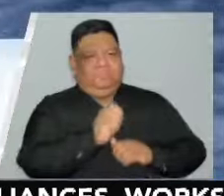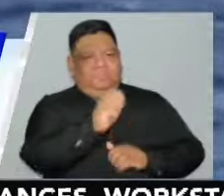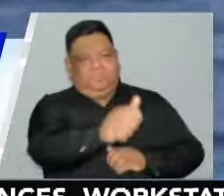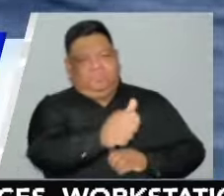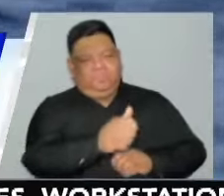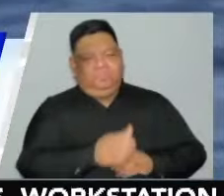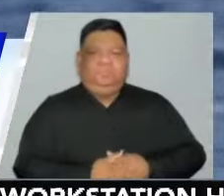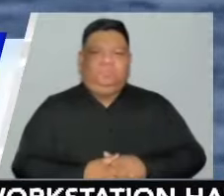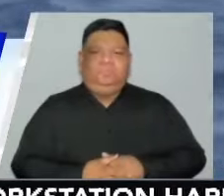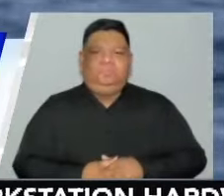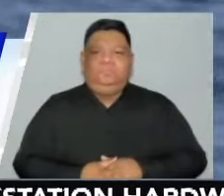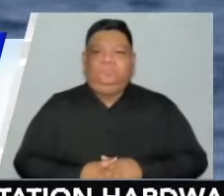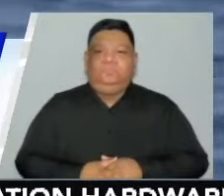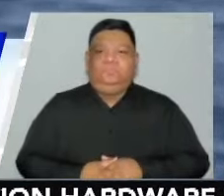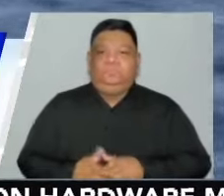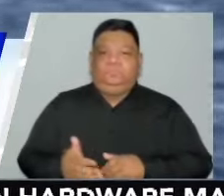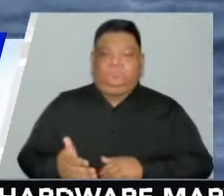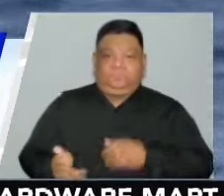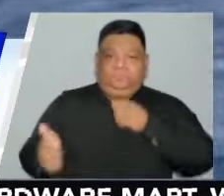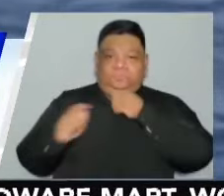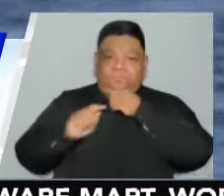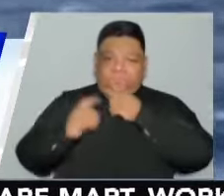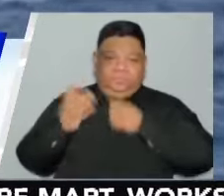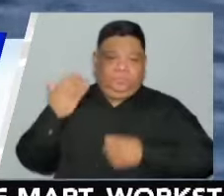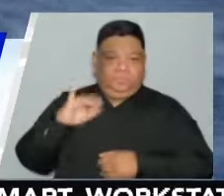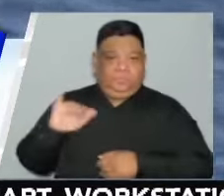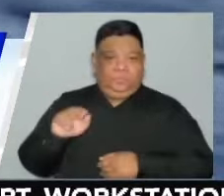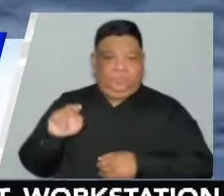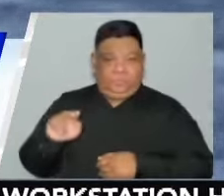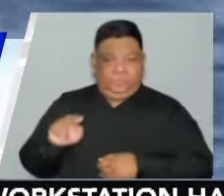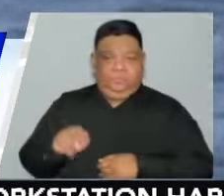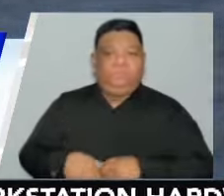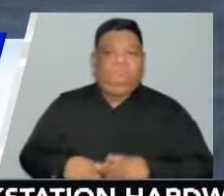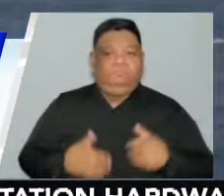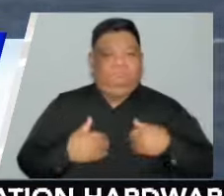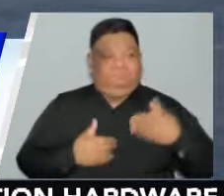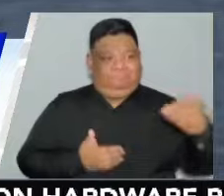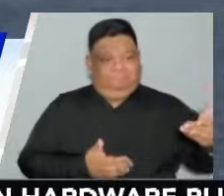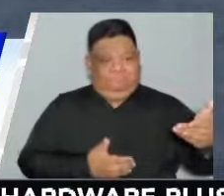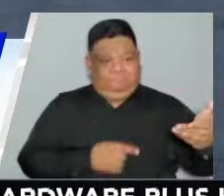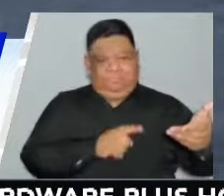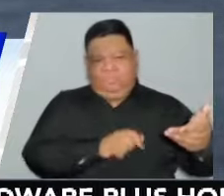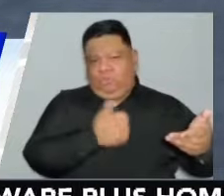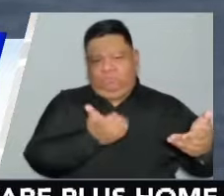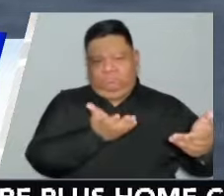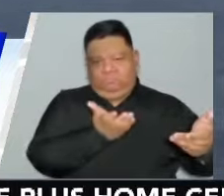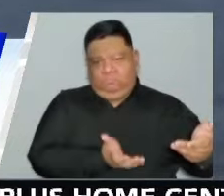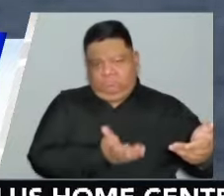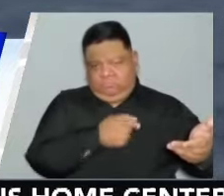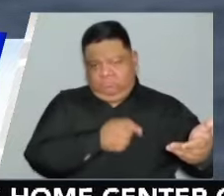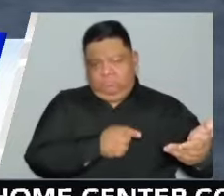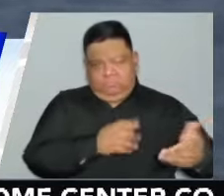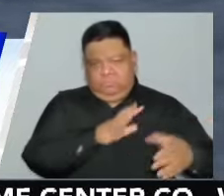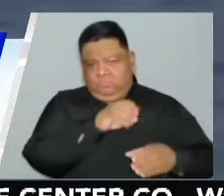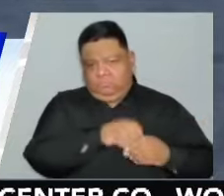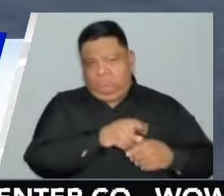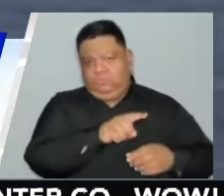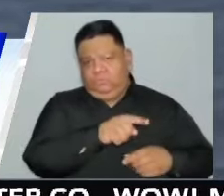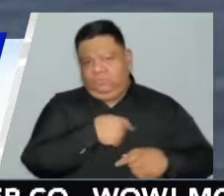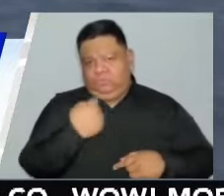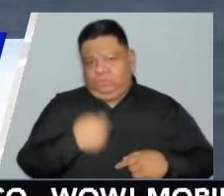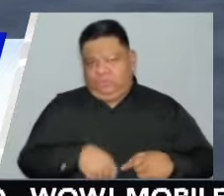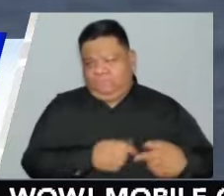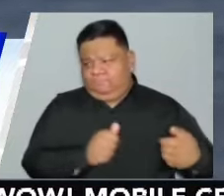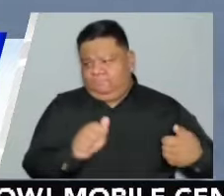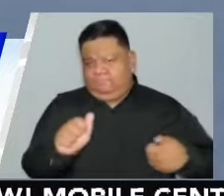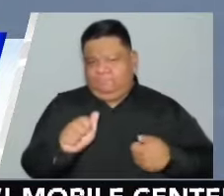Enero, kasama ang Wangshan frigate na ito at isang destroyer sa dalawang Chinese warship na sumunod sa ikalawang Joint